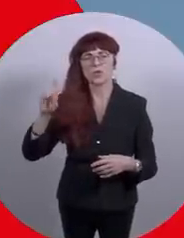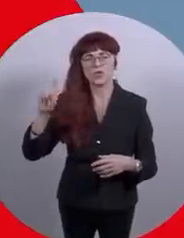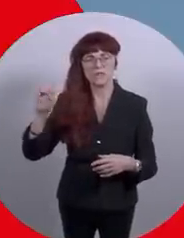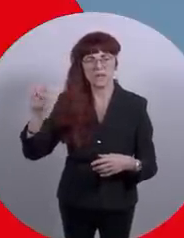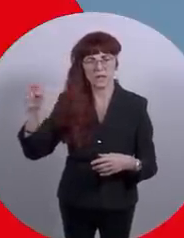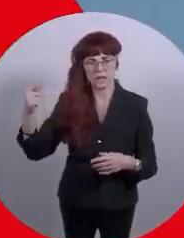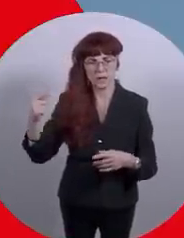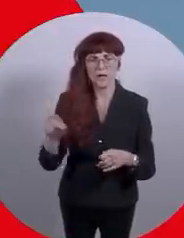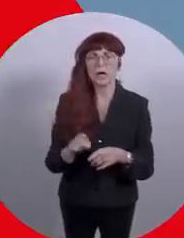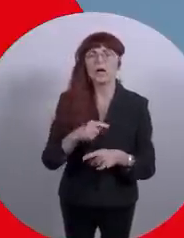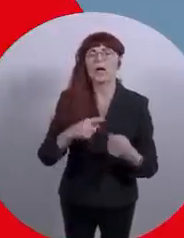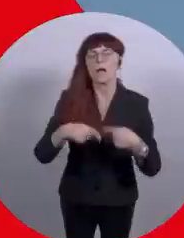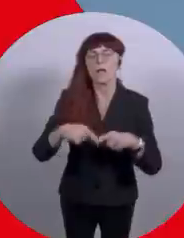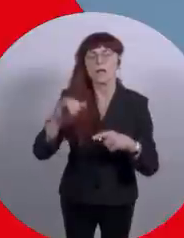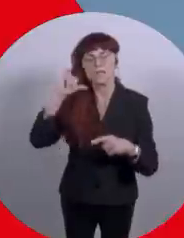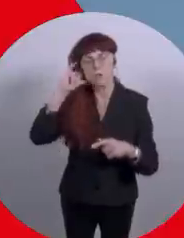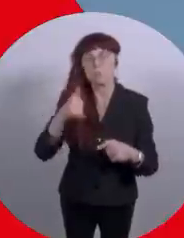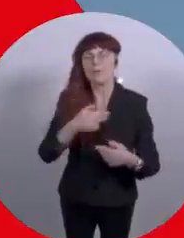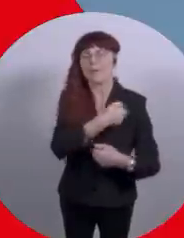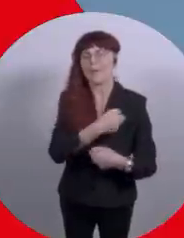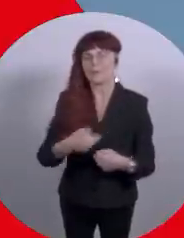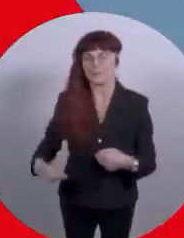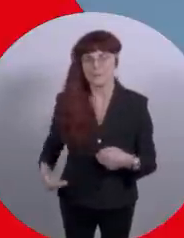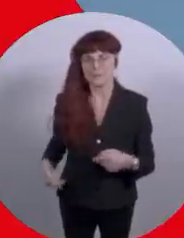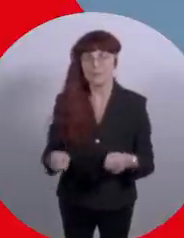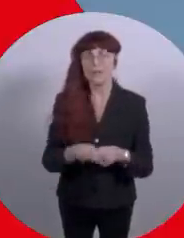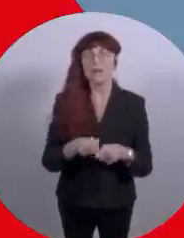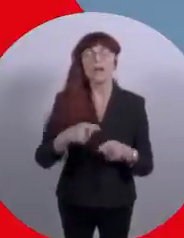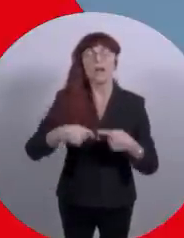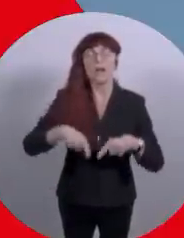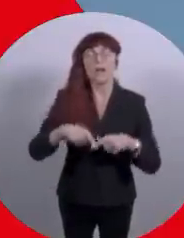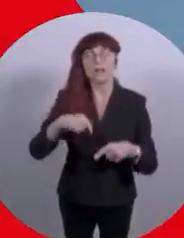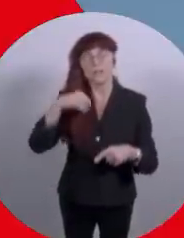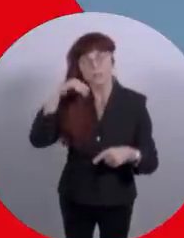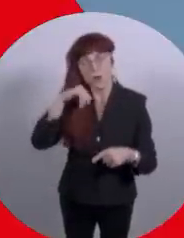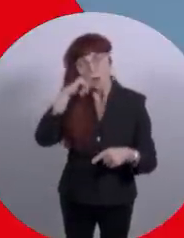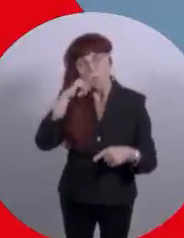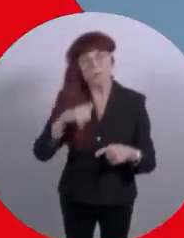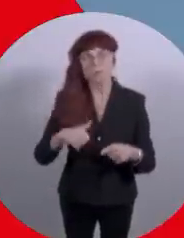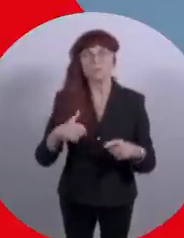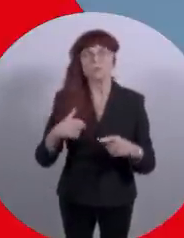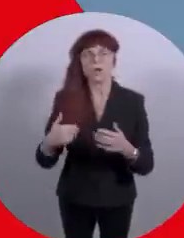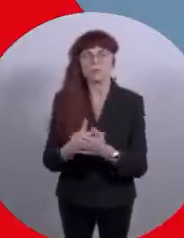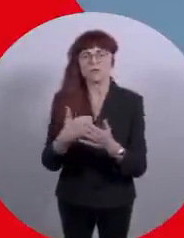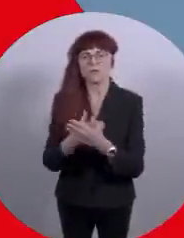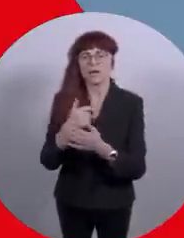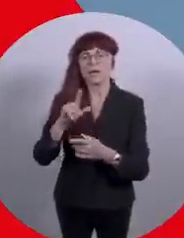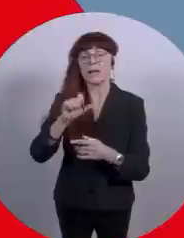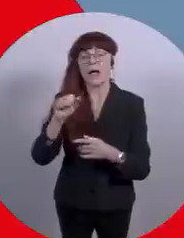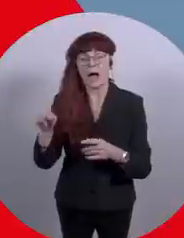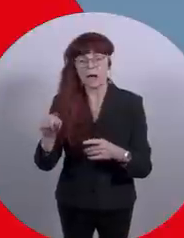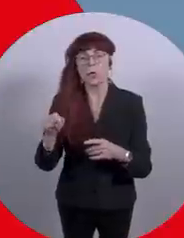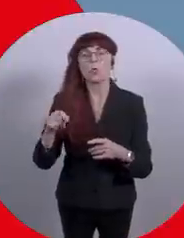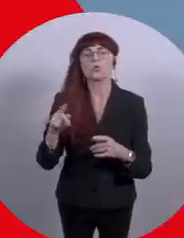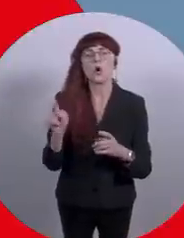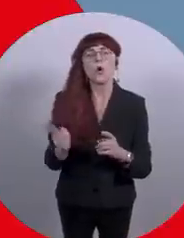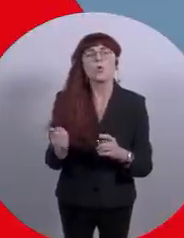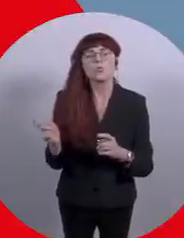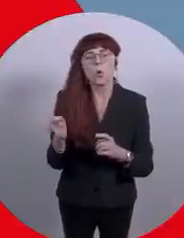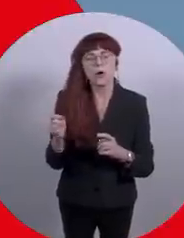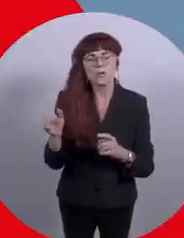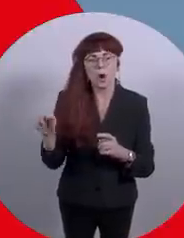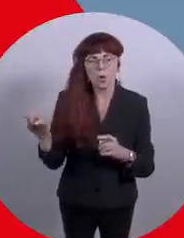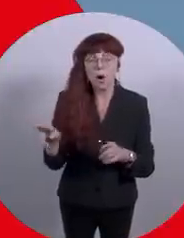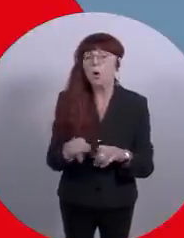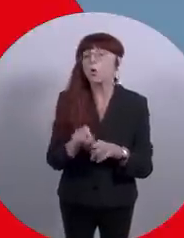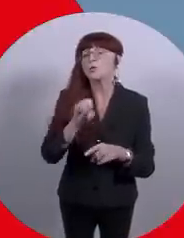Landeshauptmann PETER KAISER die Landeshauptmann Stellvertreter Anton lang und Georg Dornauer die Landesräte ist wenn hergovic